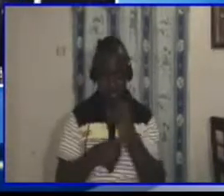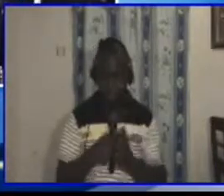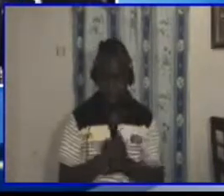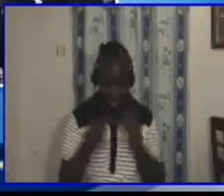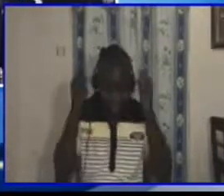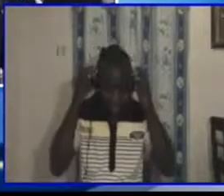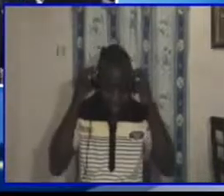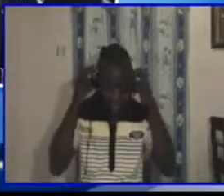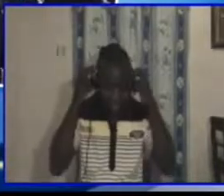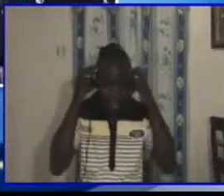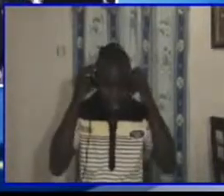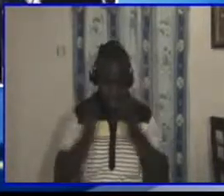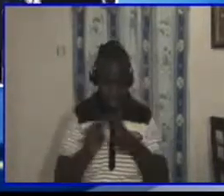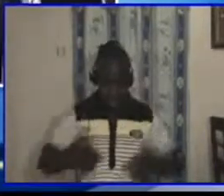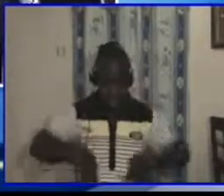divina